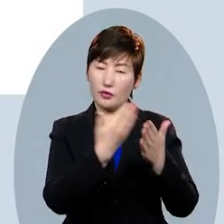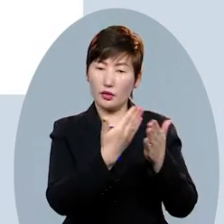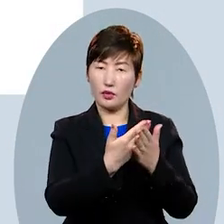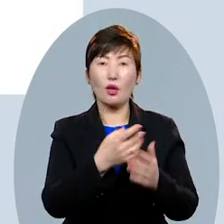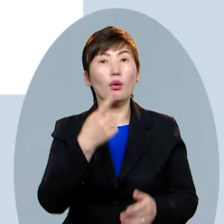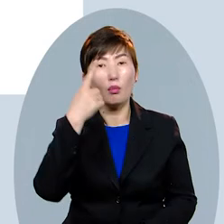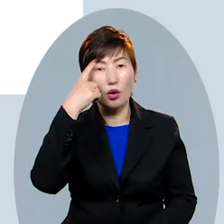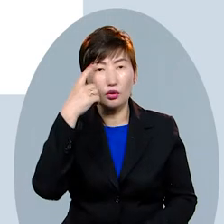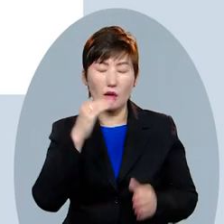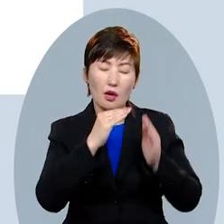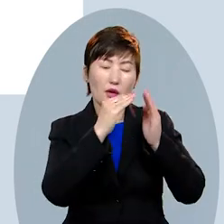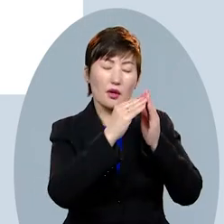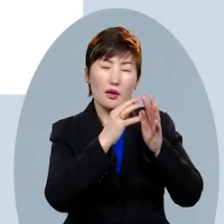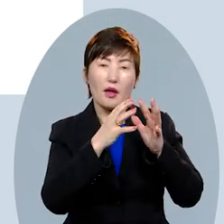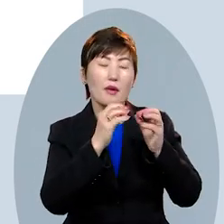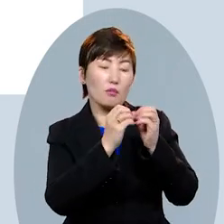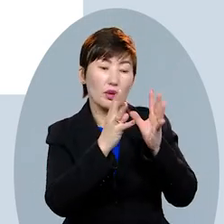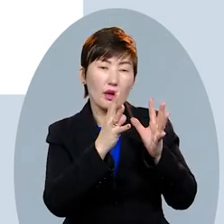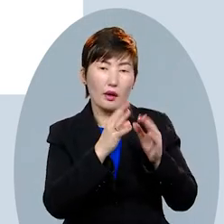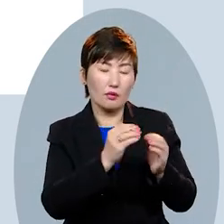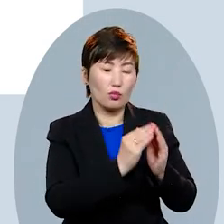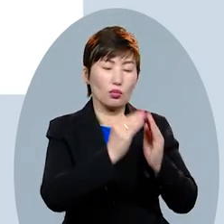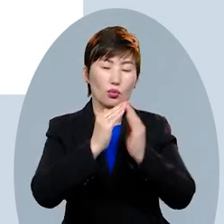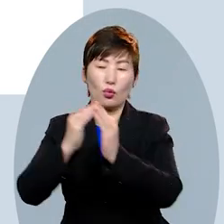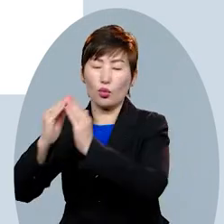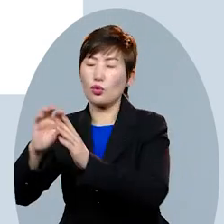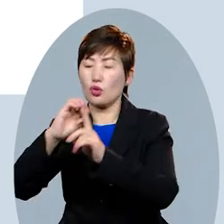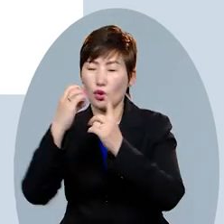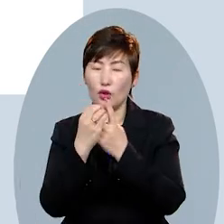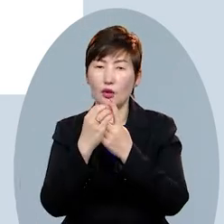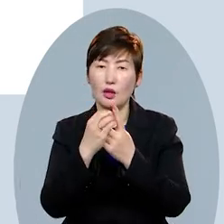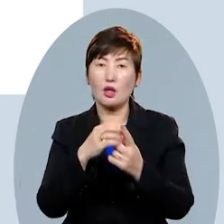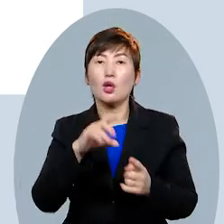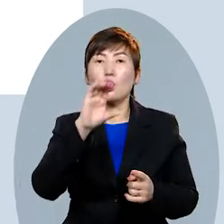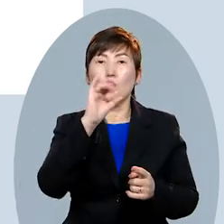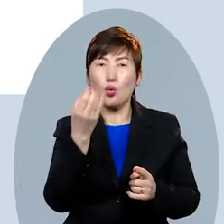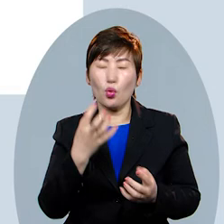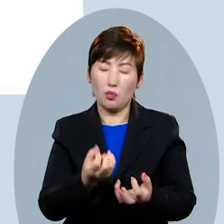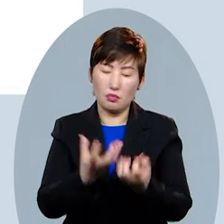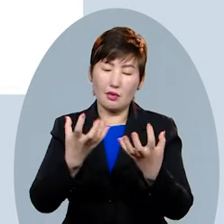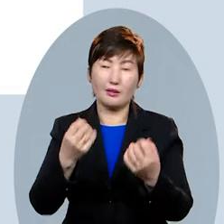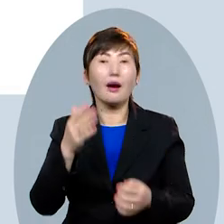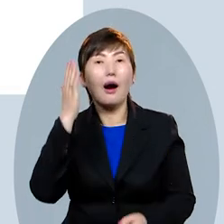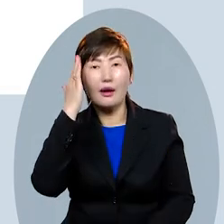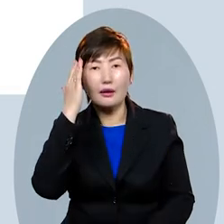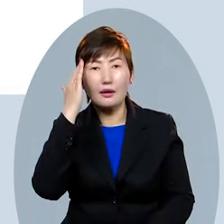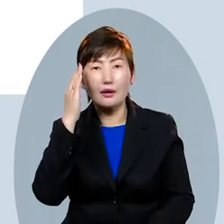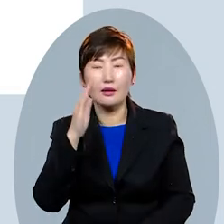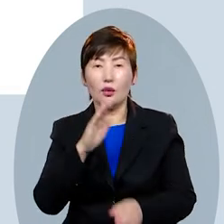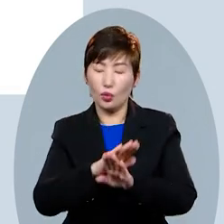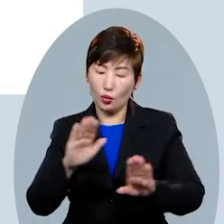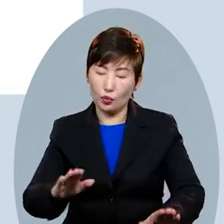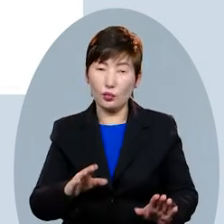Жишээлбэл монголчууд гэрээ яаж барьдаг, нүүдэл суудл хийх соёл, сүү цагаан эдэ боловсруулах арга технологи